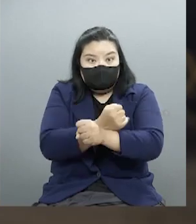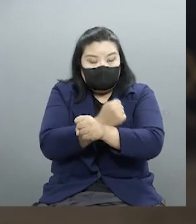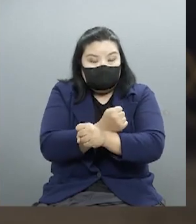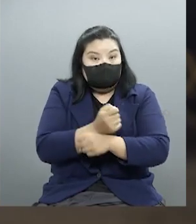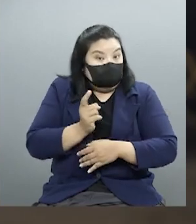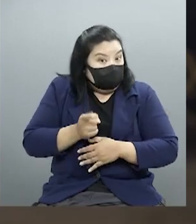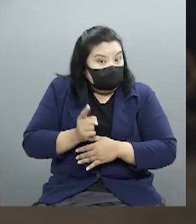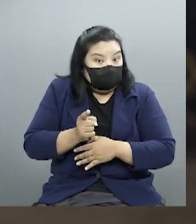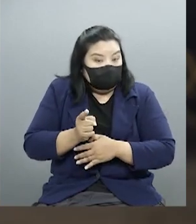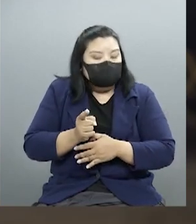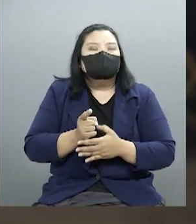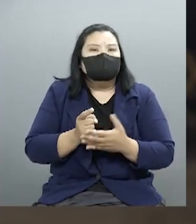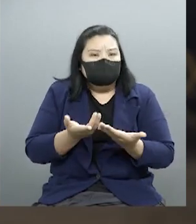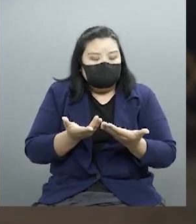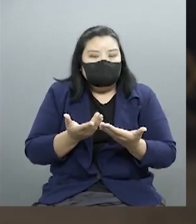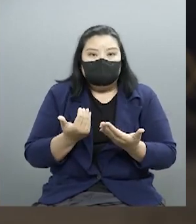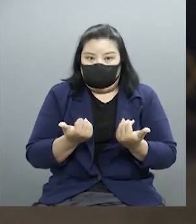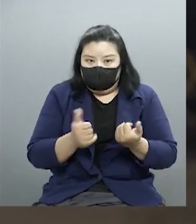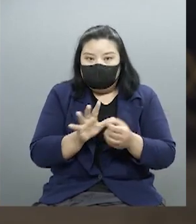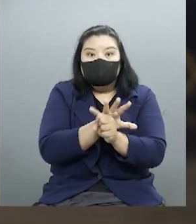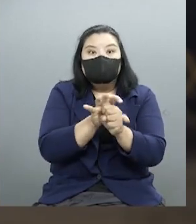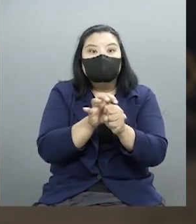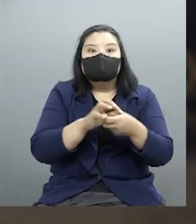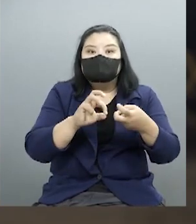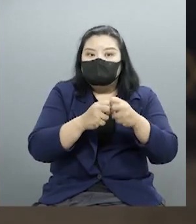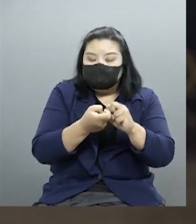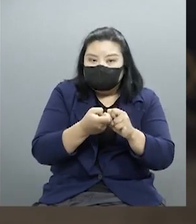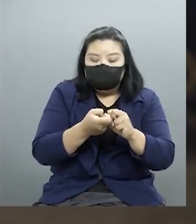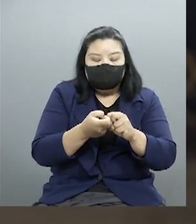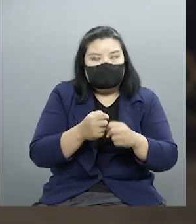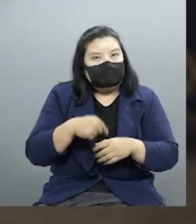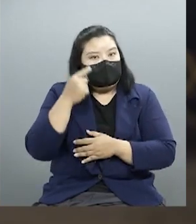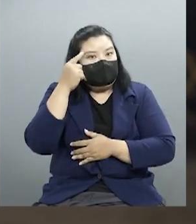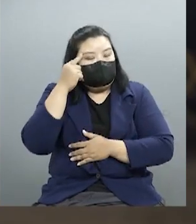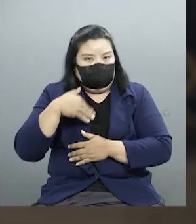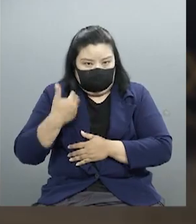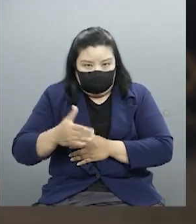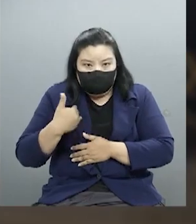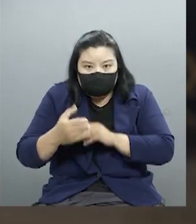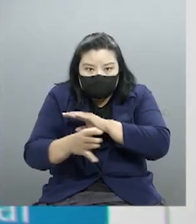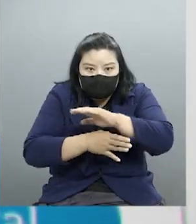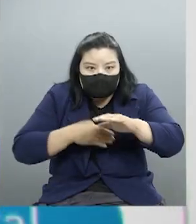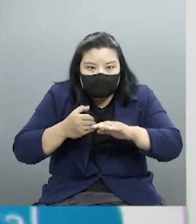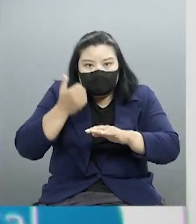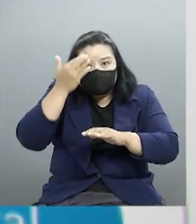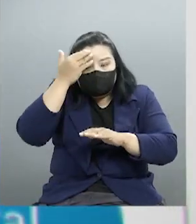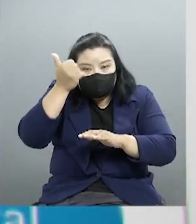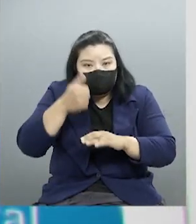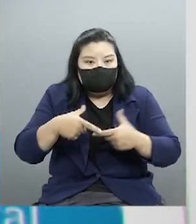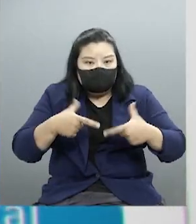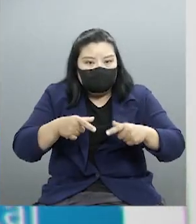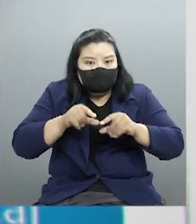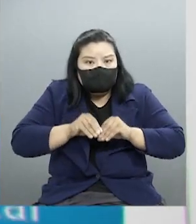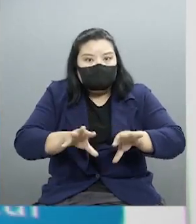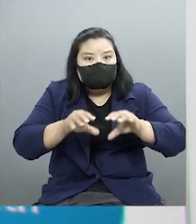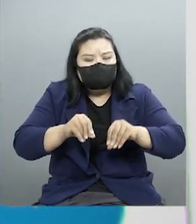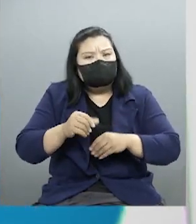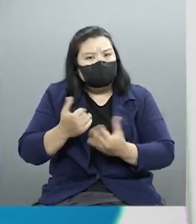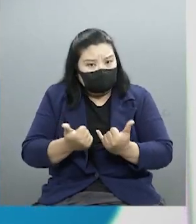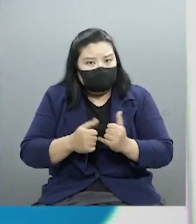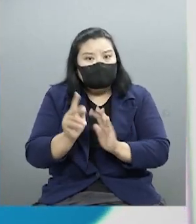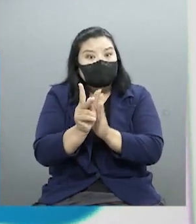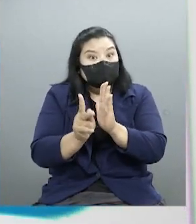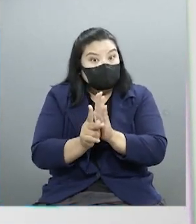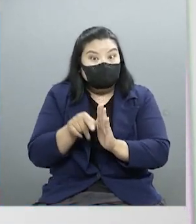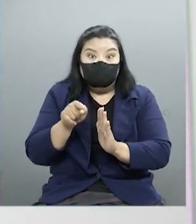แต่ว่าเป็นรายได้หลักมากขึ้นโดยเฉพาะช่วงในโควิด-19เนี่ยนะคะเขาถูกละเมิดลิขสิทธิ์เราก็ตั้งคำถามก่อนว่าเราไม่ได้มีกฎหมาย